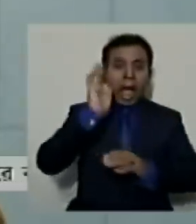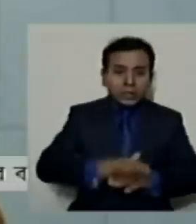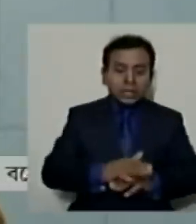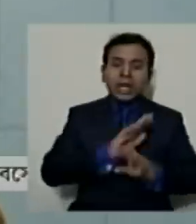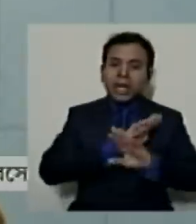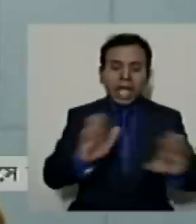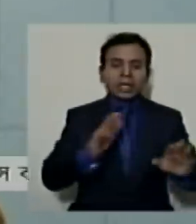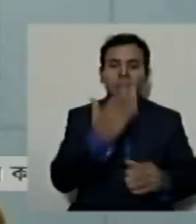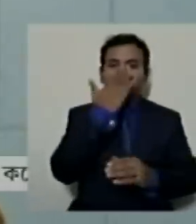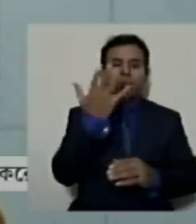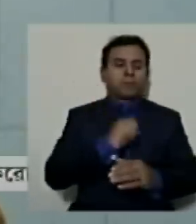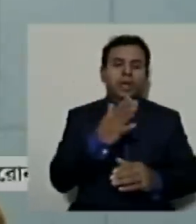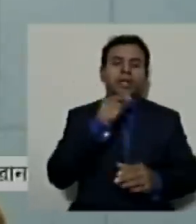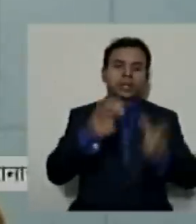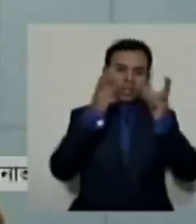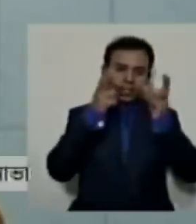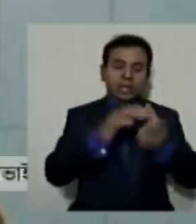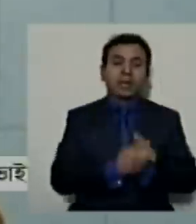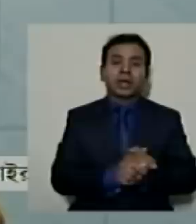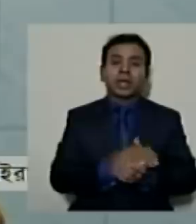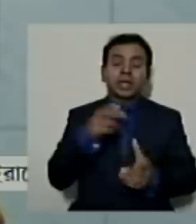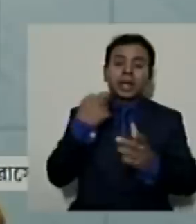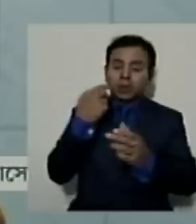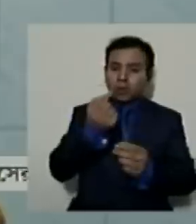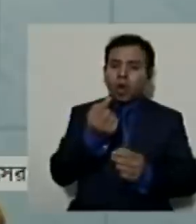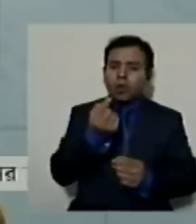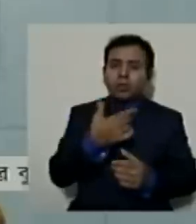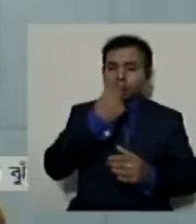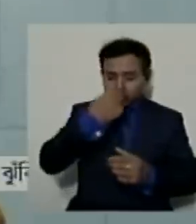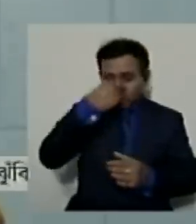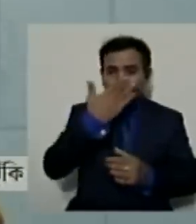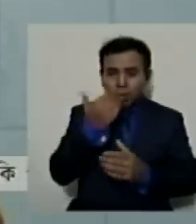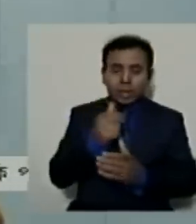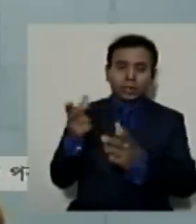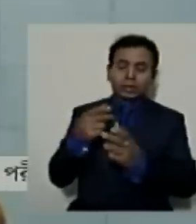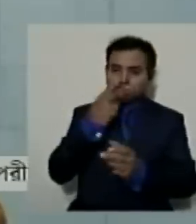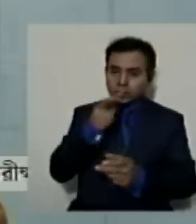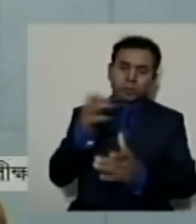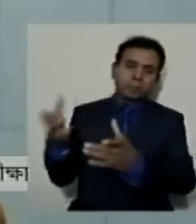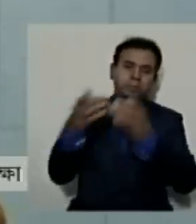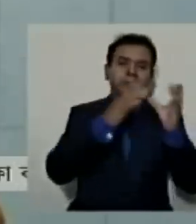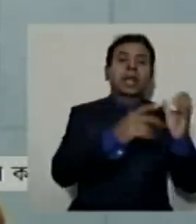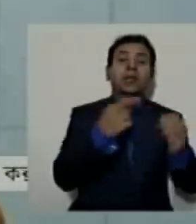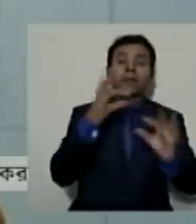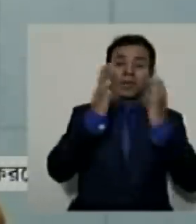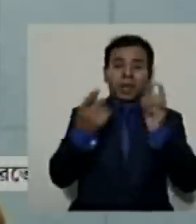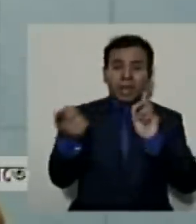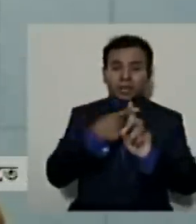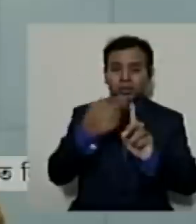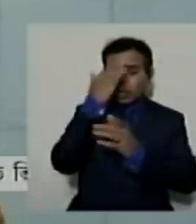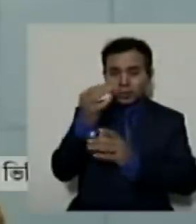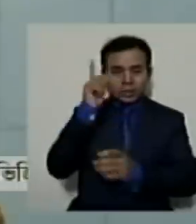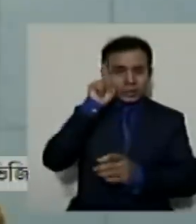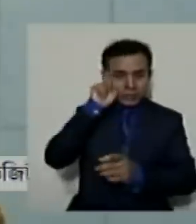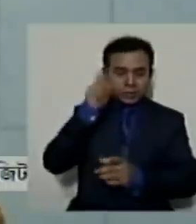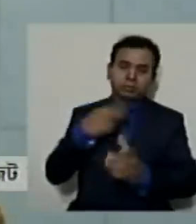সাথে মেলামেশা হয়েছে তারা নিরাপদে থাকার জন্য আমরা কোয়ারেন্টাইনে রাখি তাদেরকে, তবে তারা সম্পূর্ণ সুস্থ ব্যক্তি।